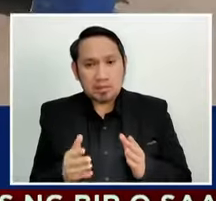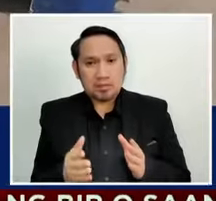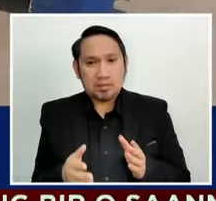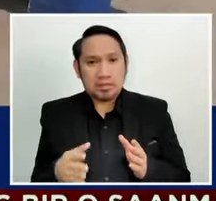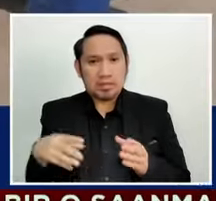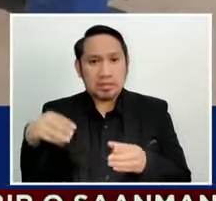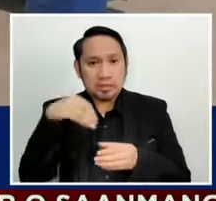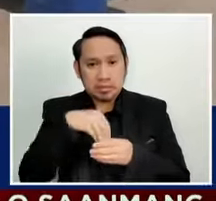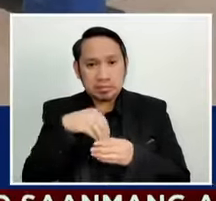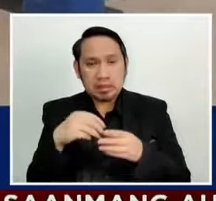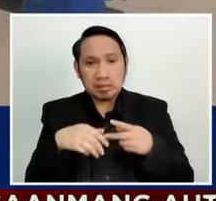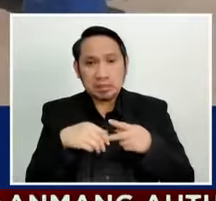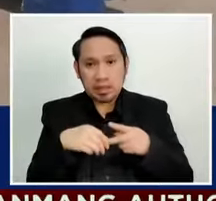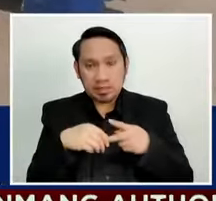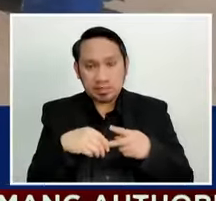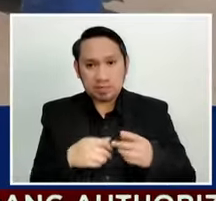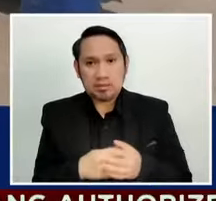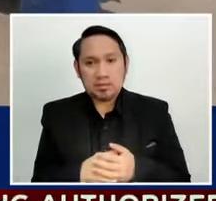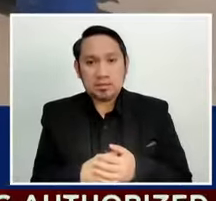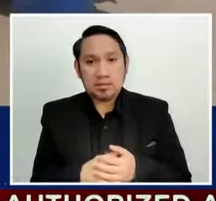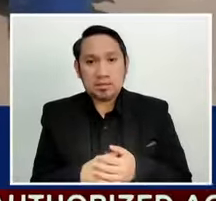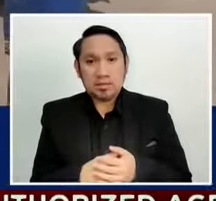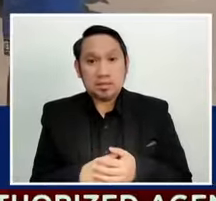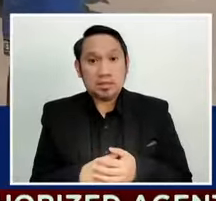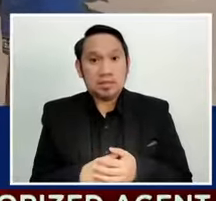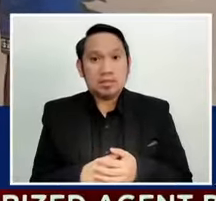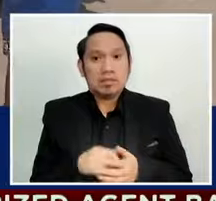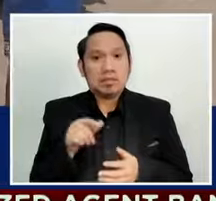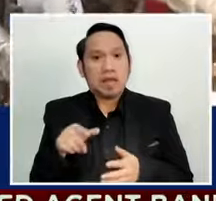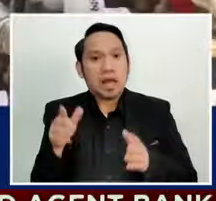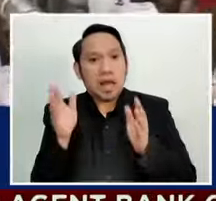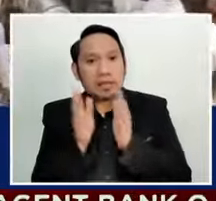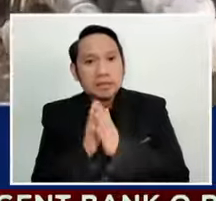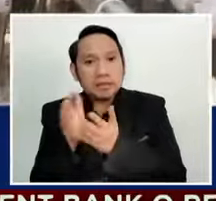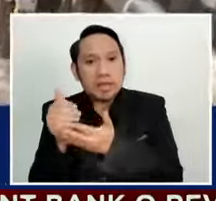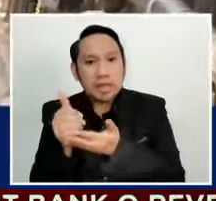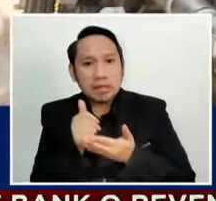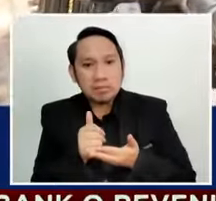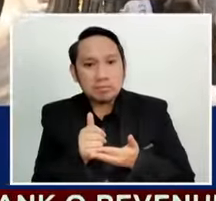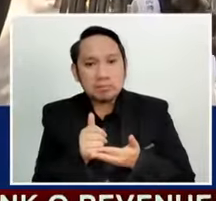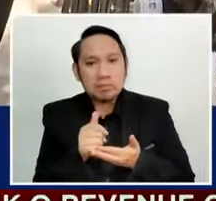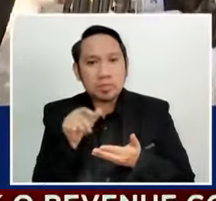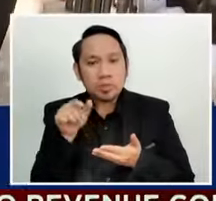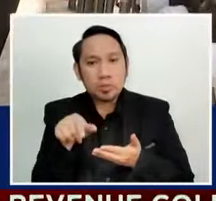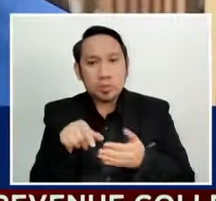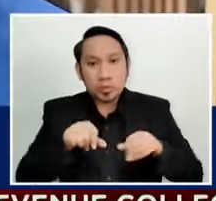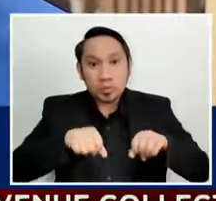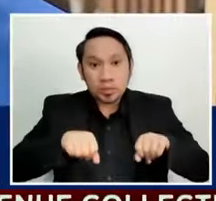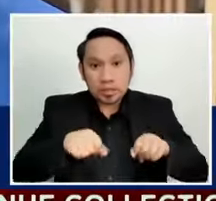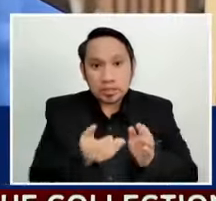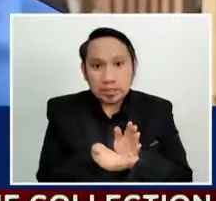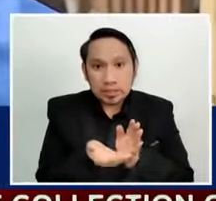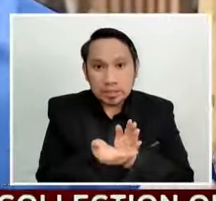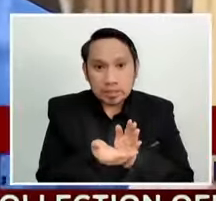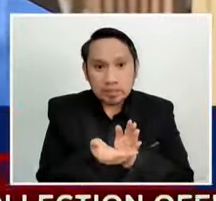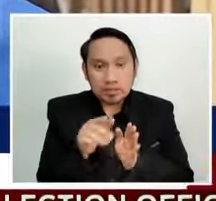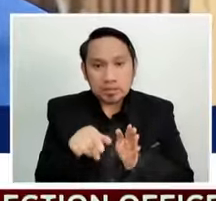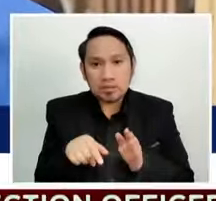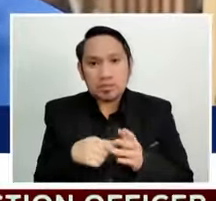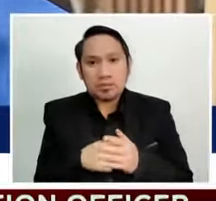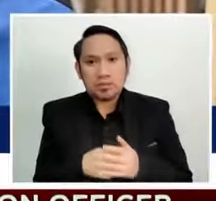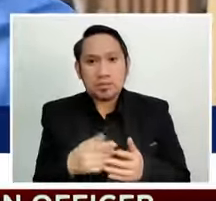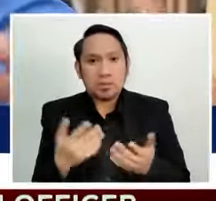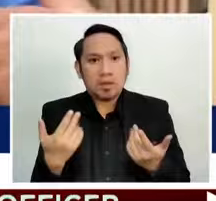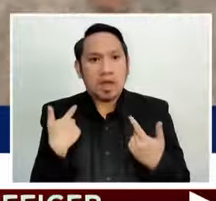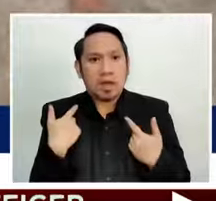plastic. Humingi na sa klolo ang tricycle driver sa mga opisyal ng barangay. Meron po siyang mga ano po rito eh. May parang may mahiwa-hiwa, ano po